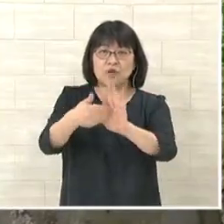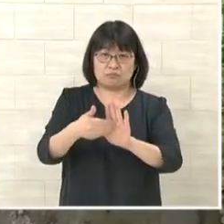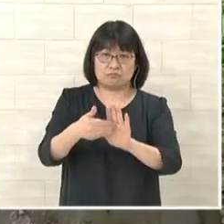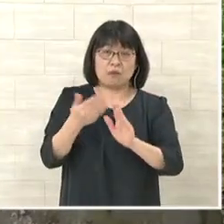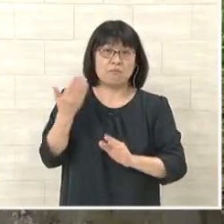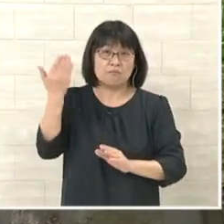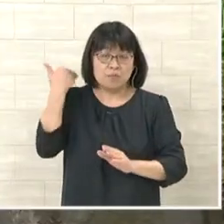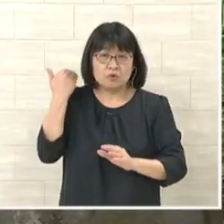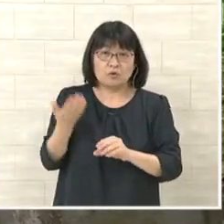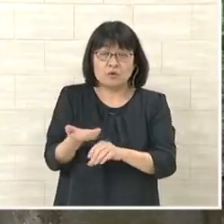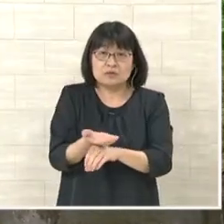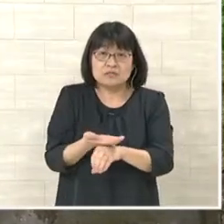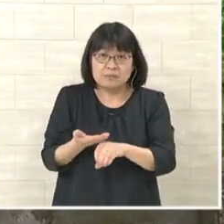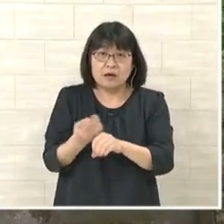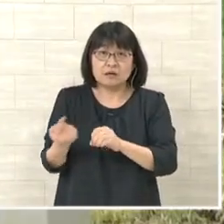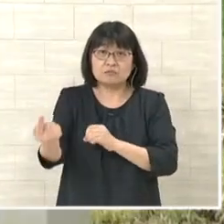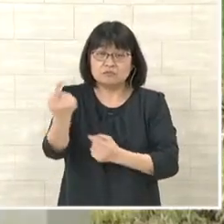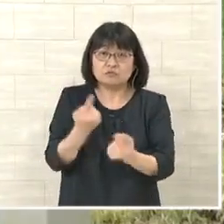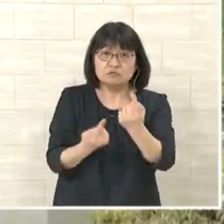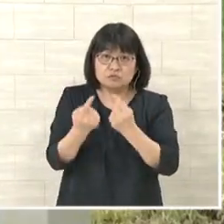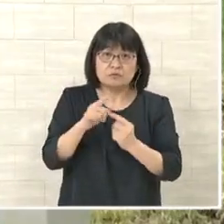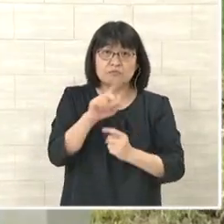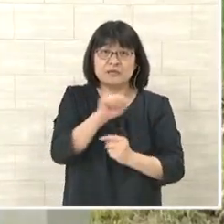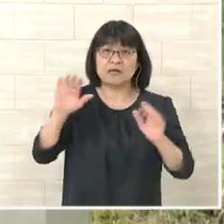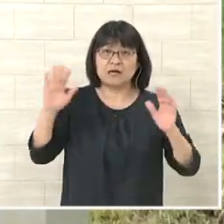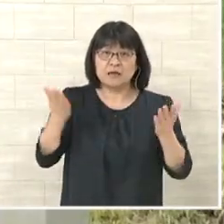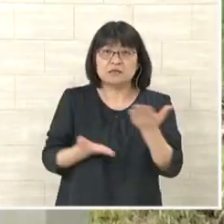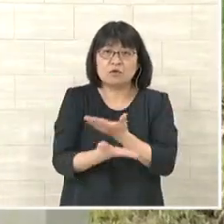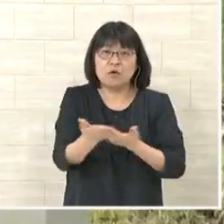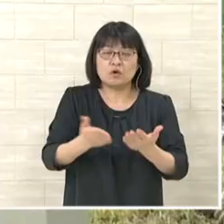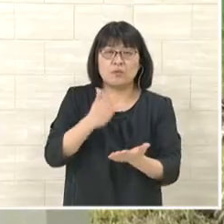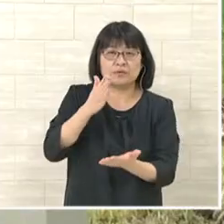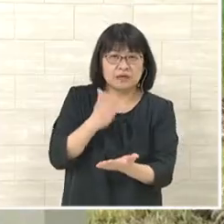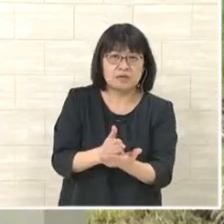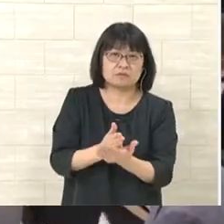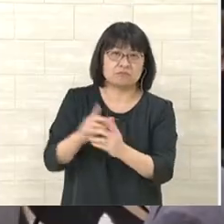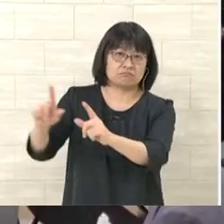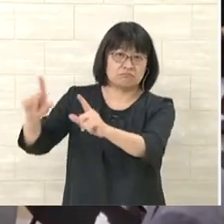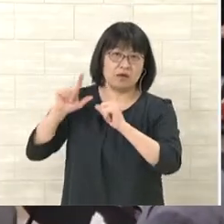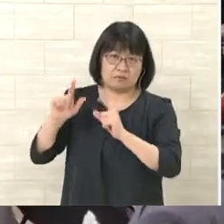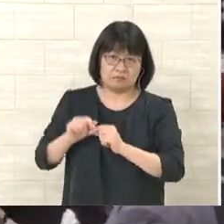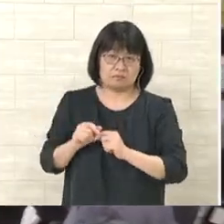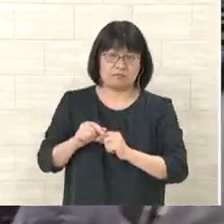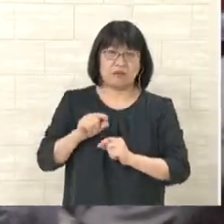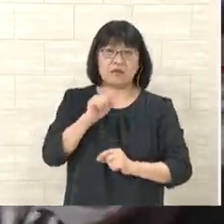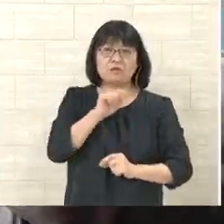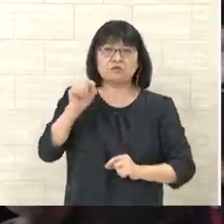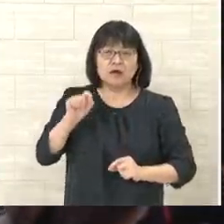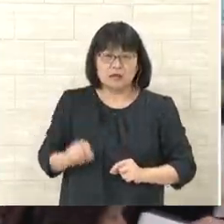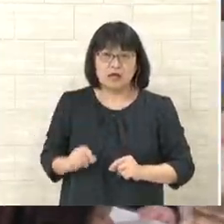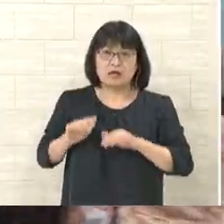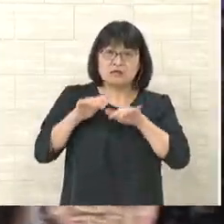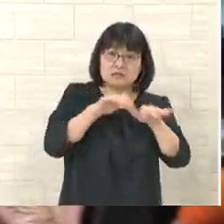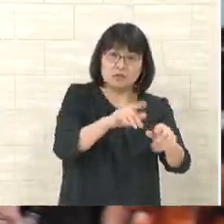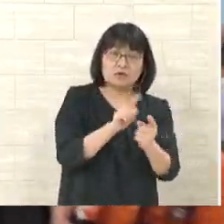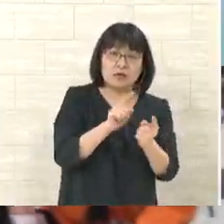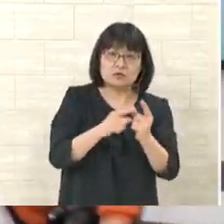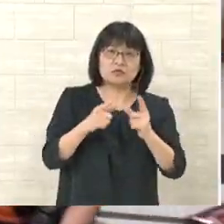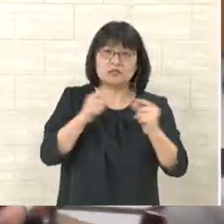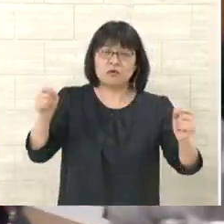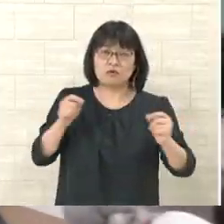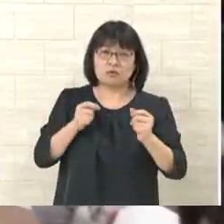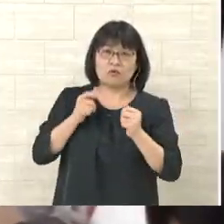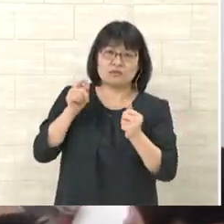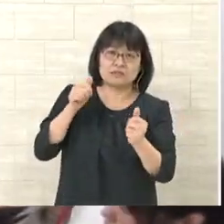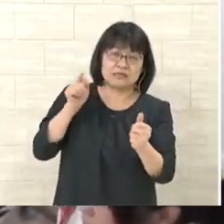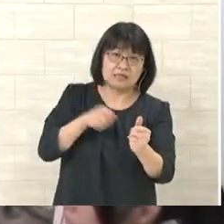を訪問するビザなし交流を停止することを明らかにしました。ウクライナ侵攻に対する日本の制裁への対抗措置